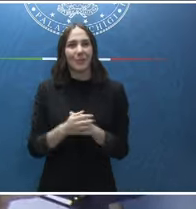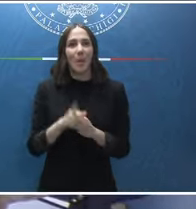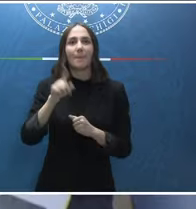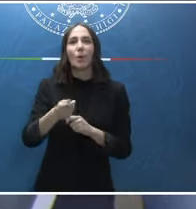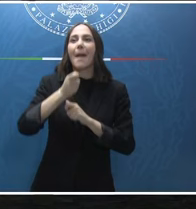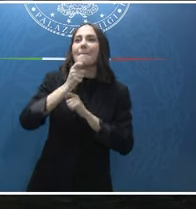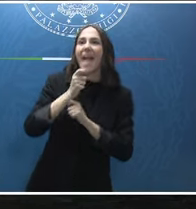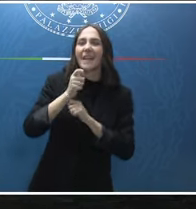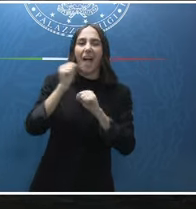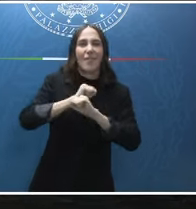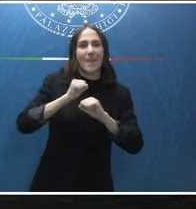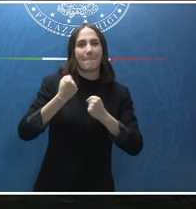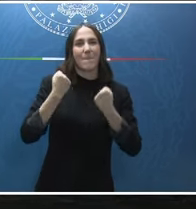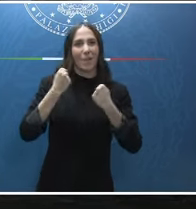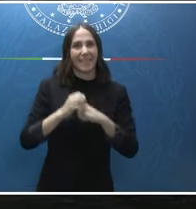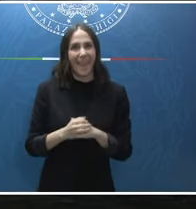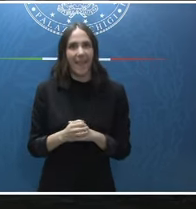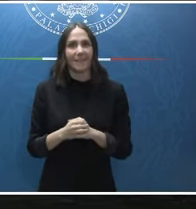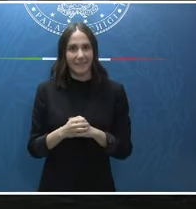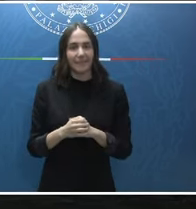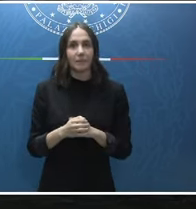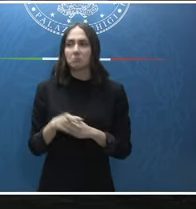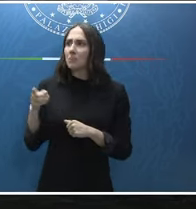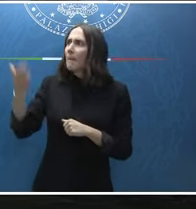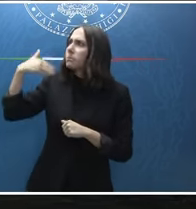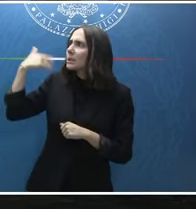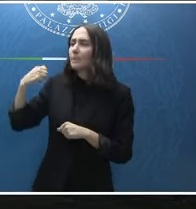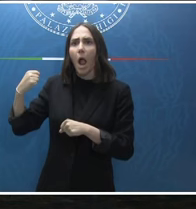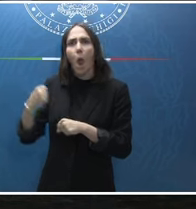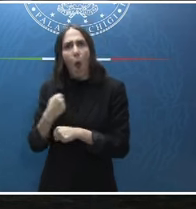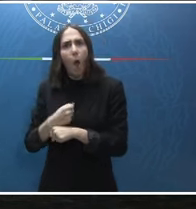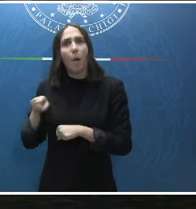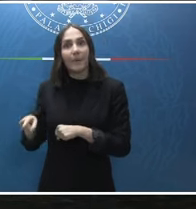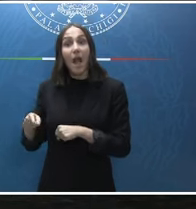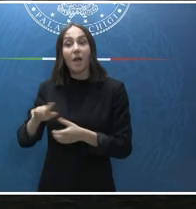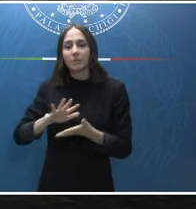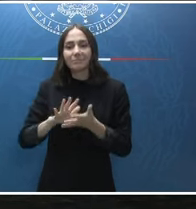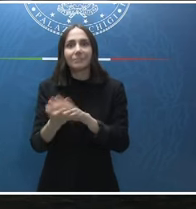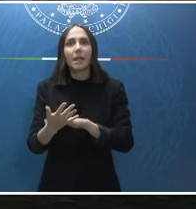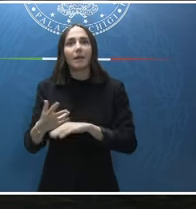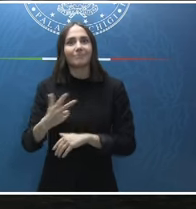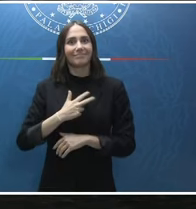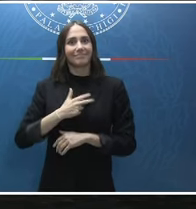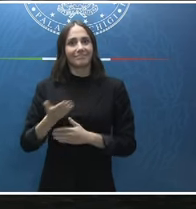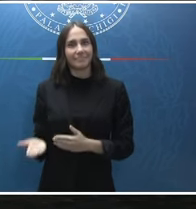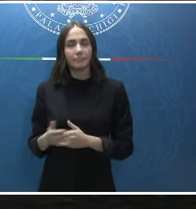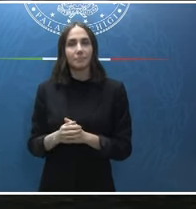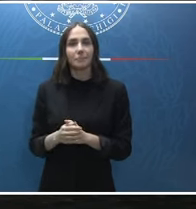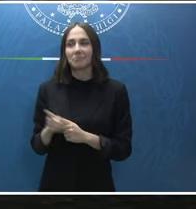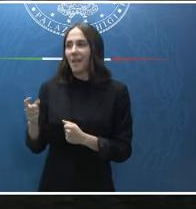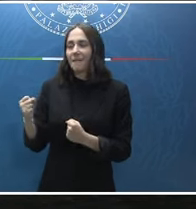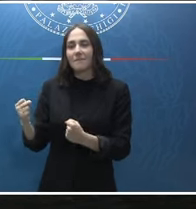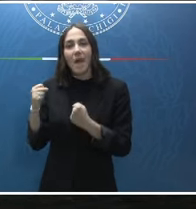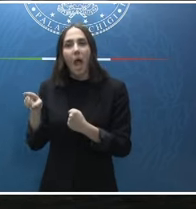dei nostri microfoni, e ha fatto l'operaio prima di essere sacerdote, è un fan non